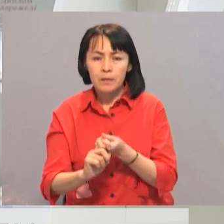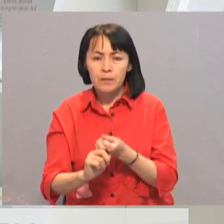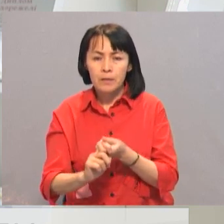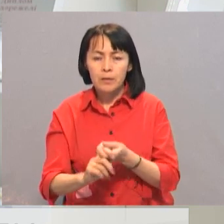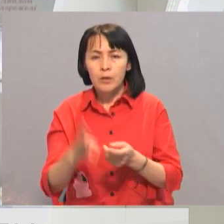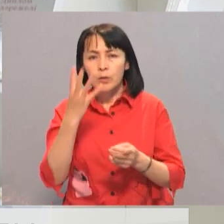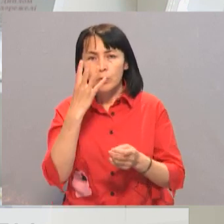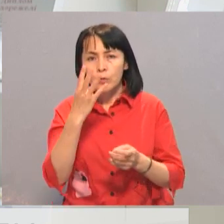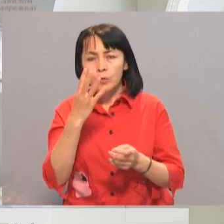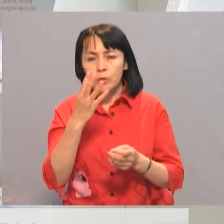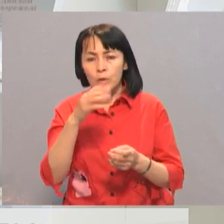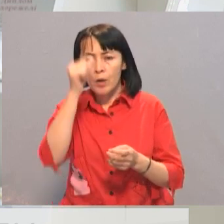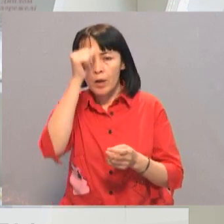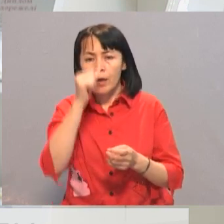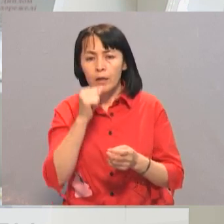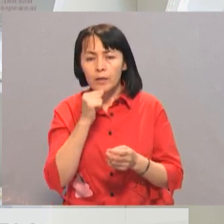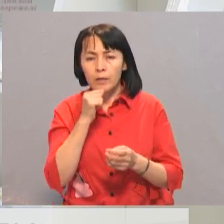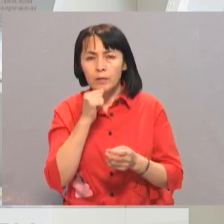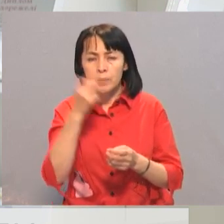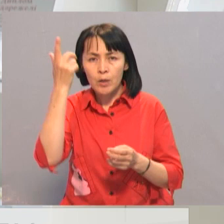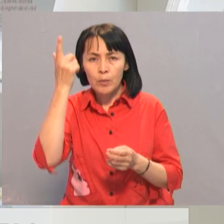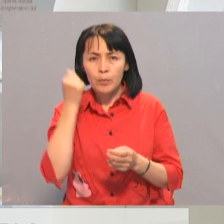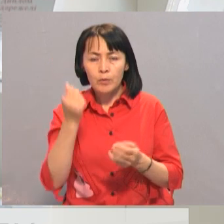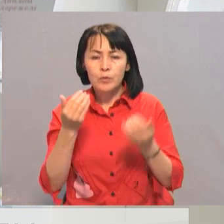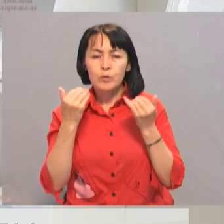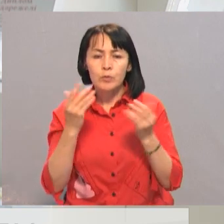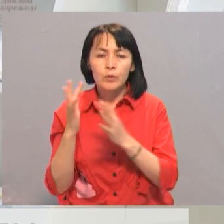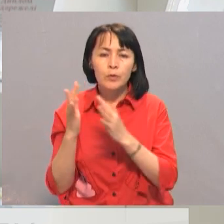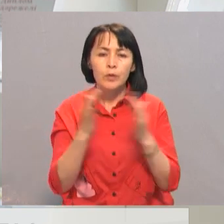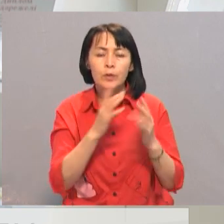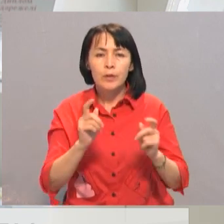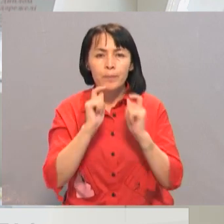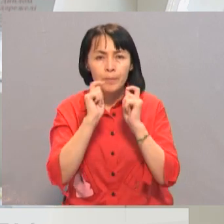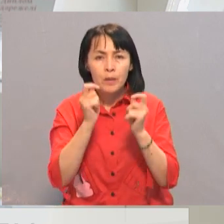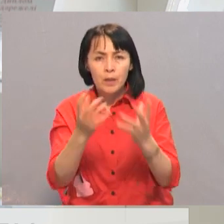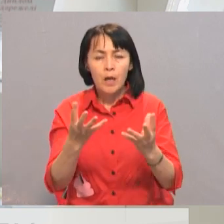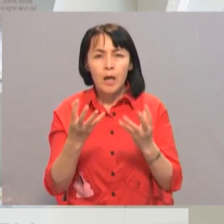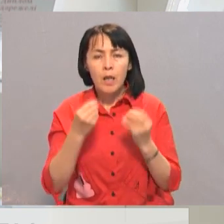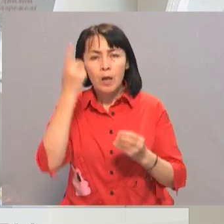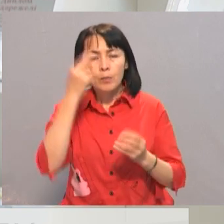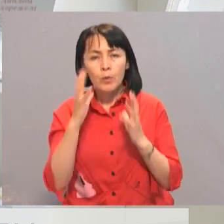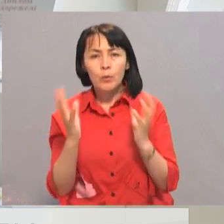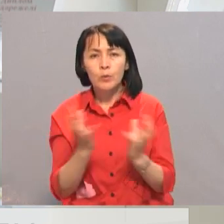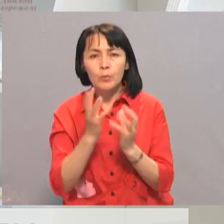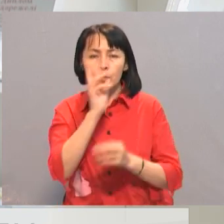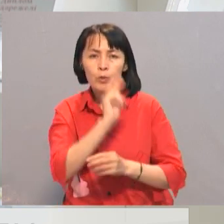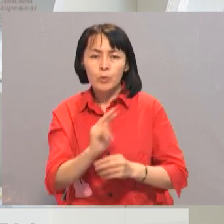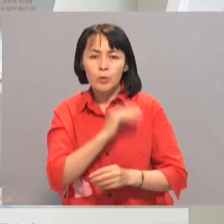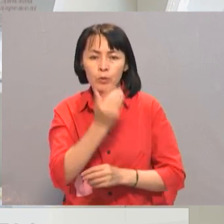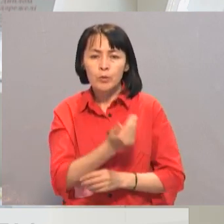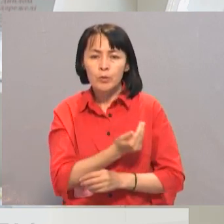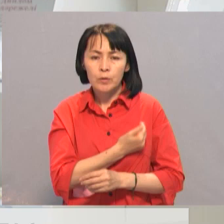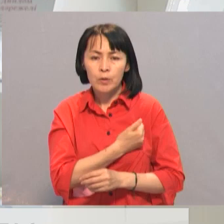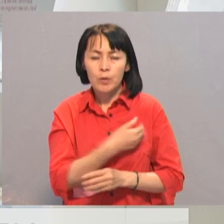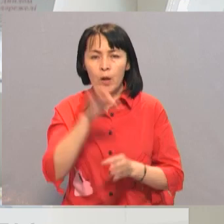табиғаттың төрт мезгілінде де табиғатты пайдалана білу, соның табиғаттың бергенін ала білу, оны күте білуді үйреткім